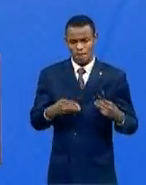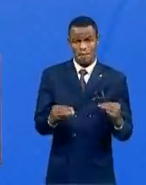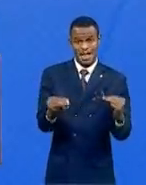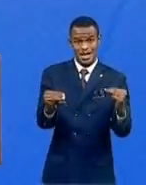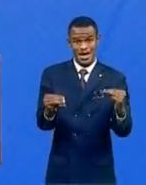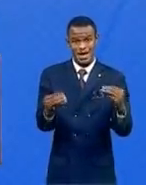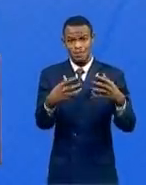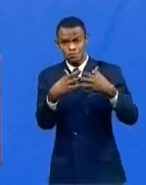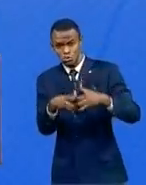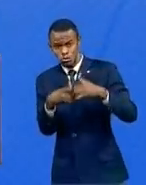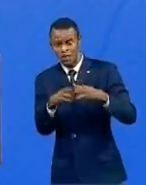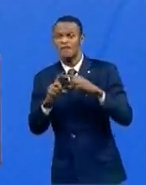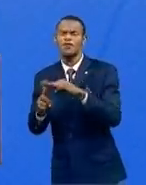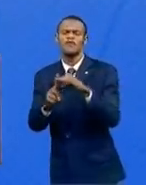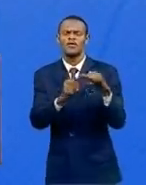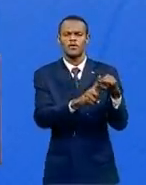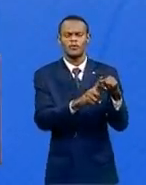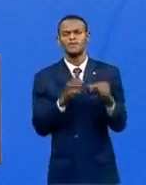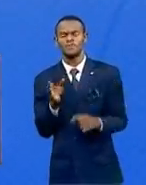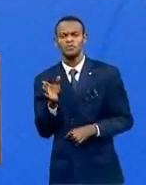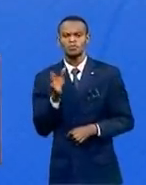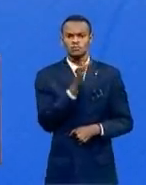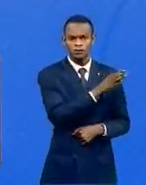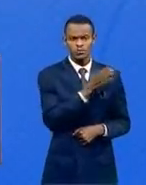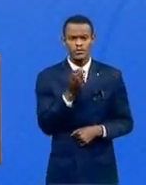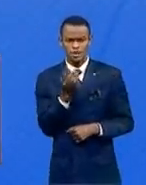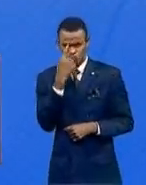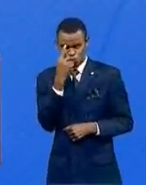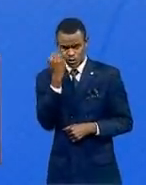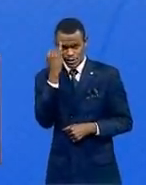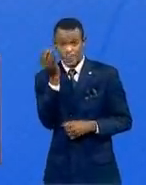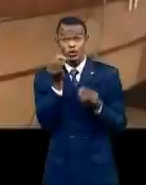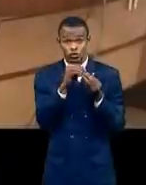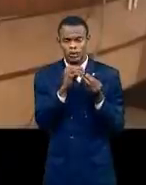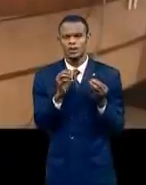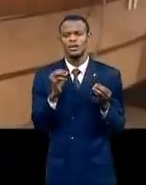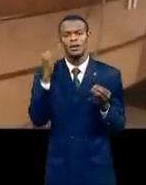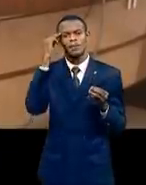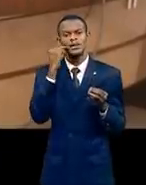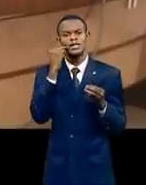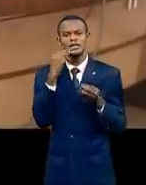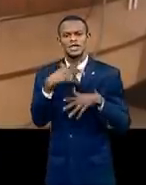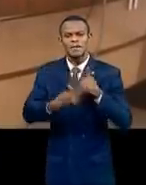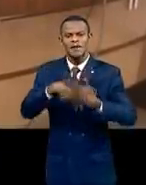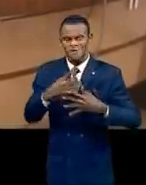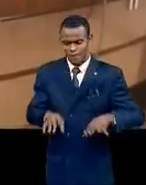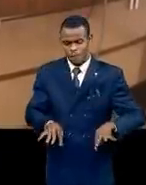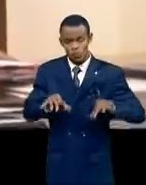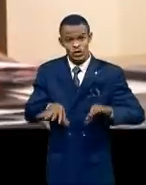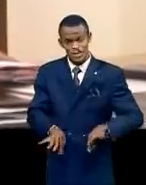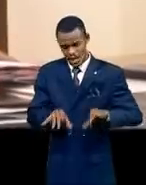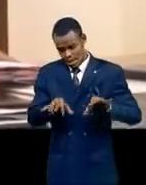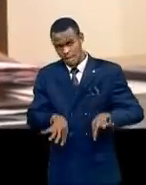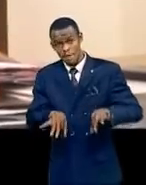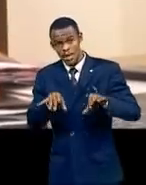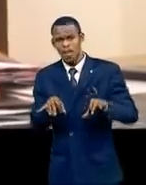Concluant sur ces points et complétant ses deux collègues, le ministre des Affaires foncières a relevé quelques contraintes qui